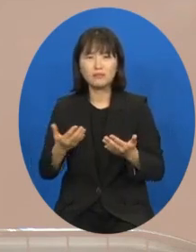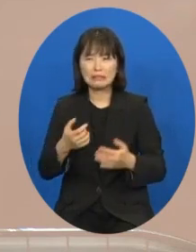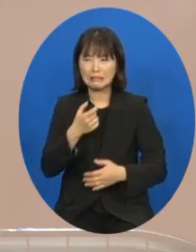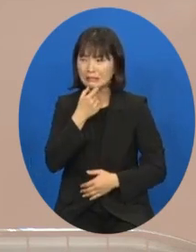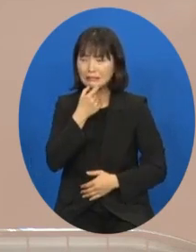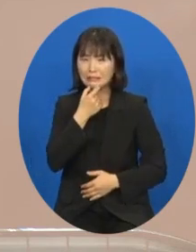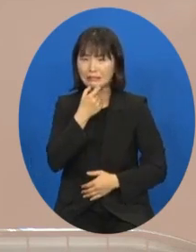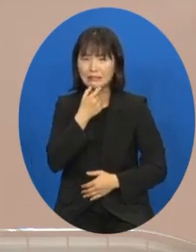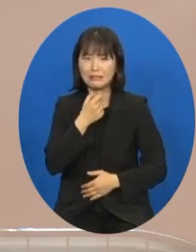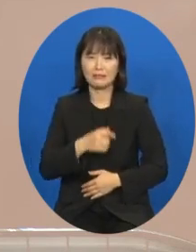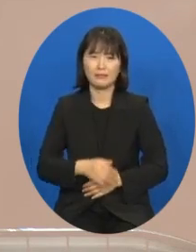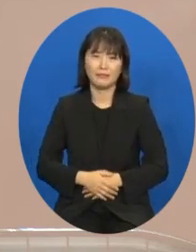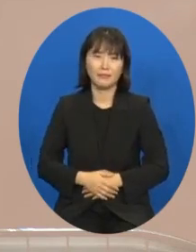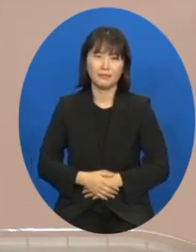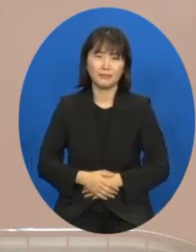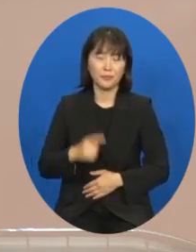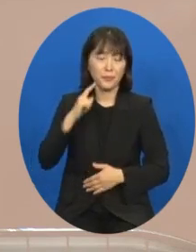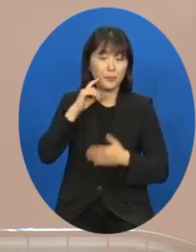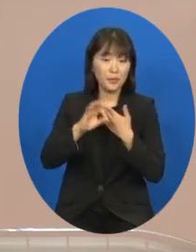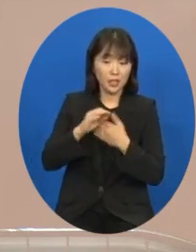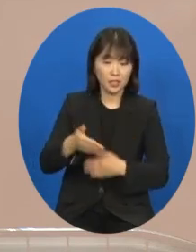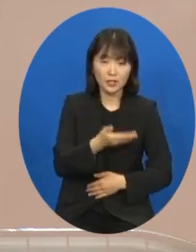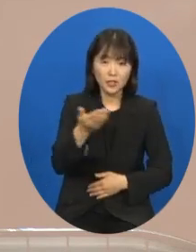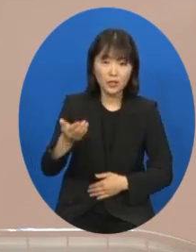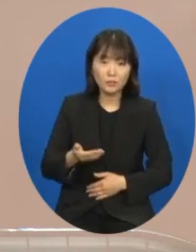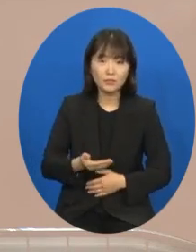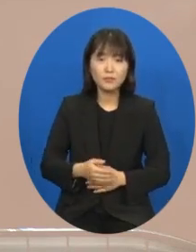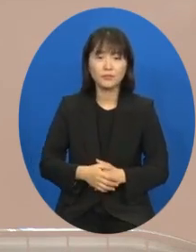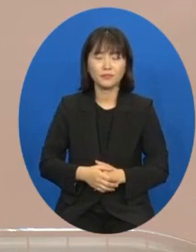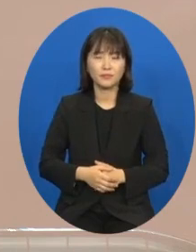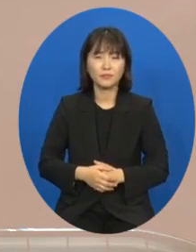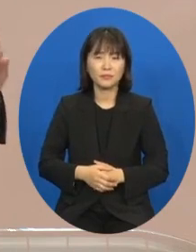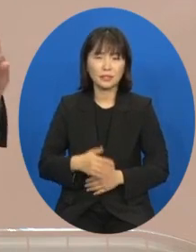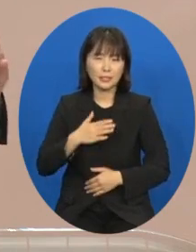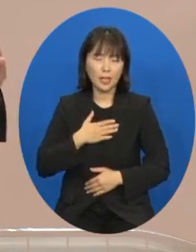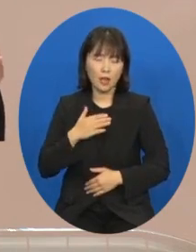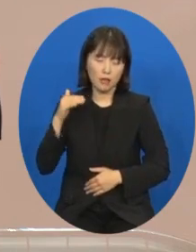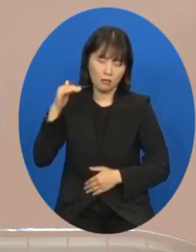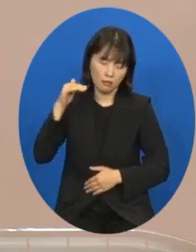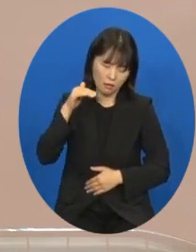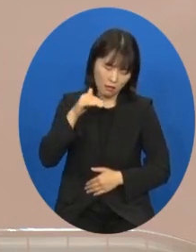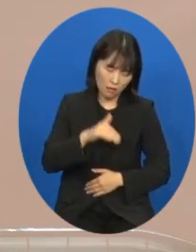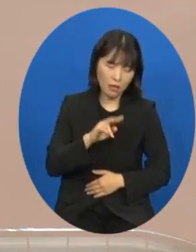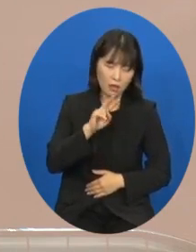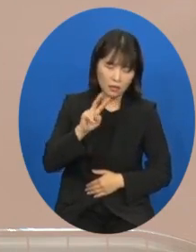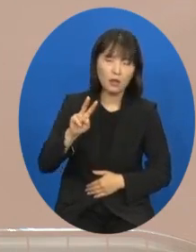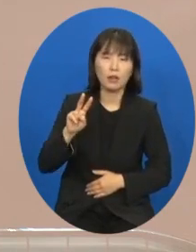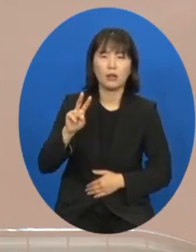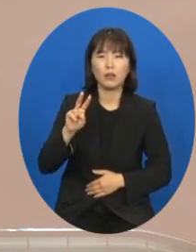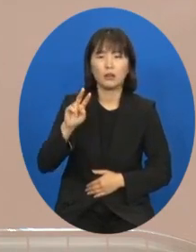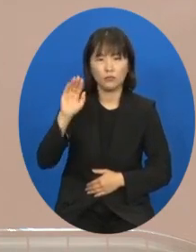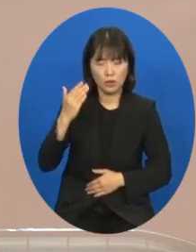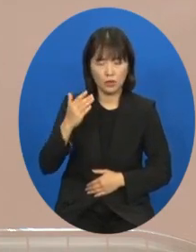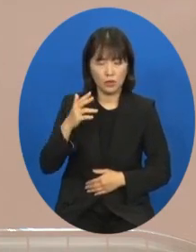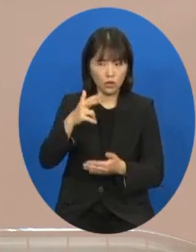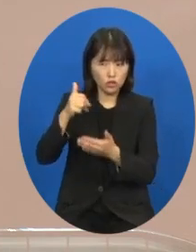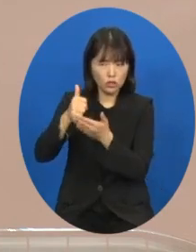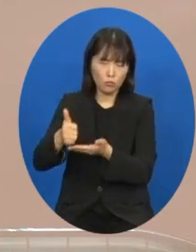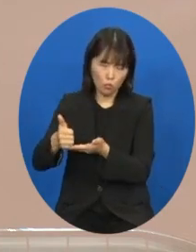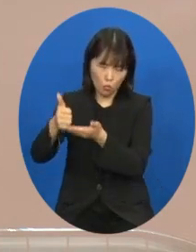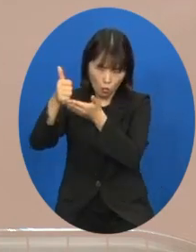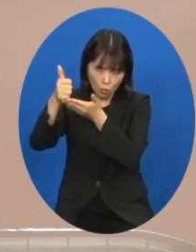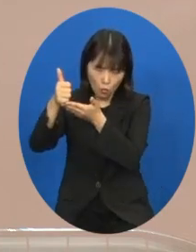싫어요. 만약에 여러분이 아직도 나는 쇠하여야 하리라, 주님이 높아질 수